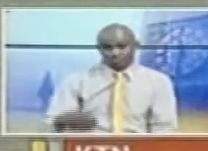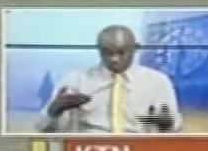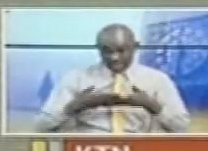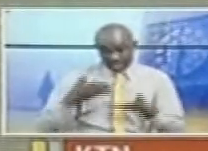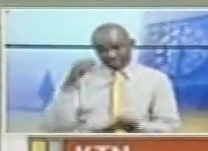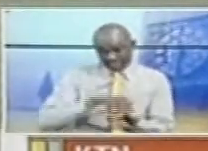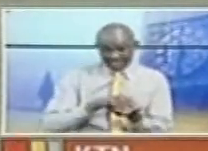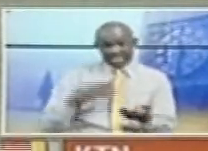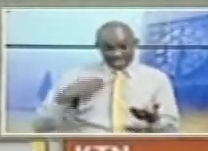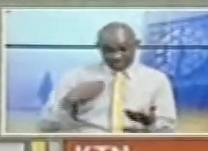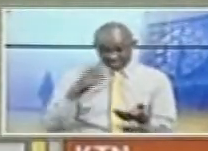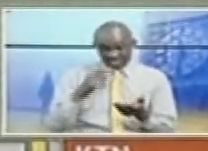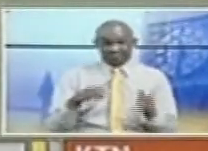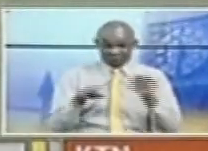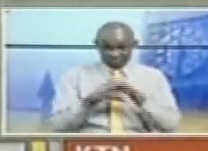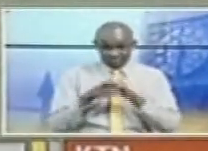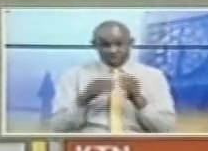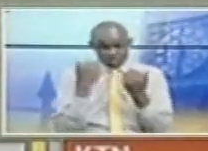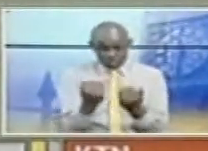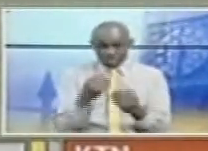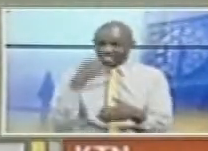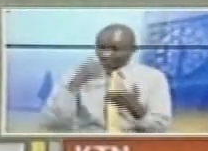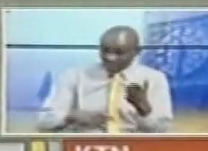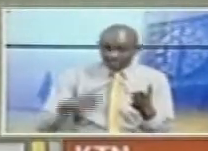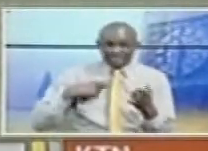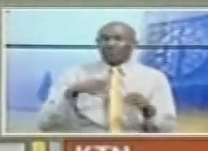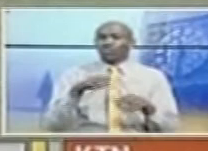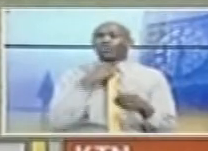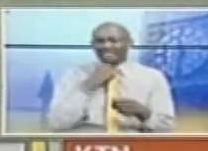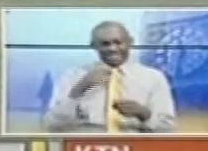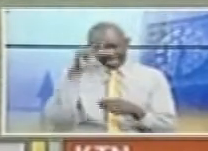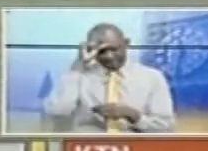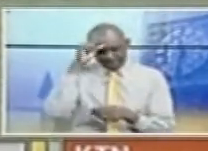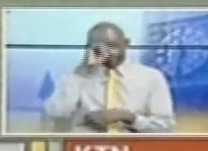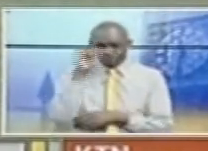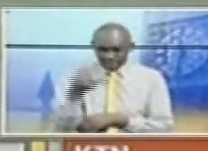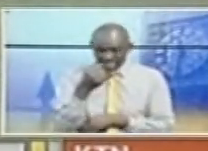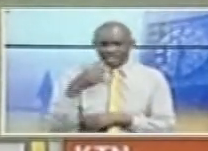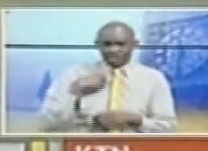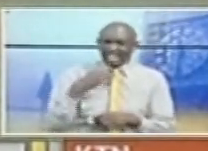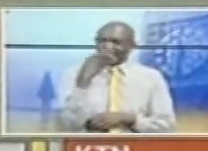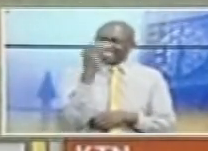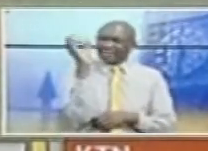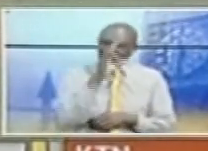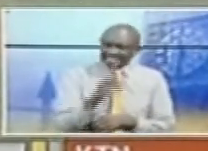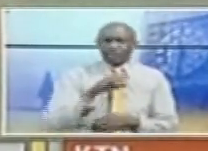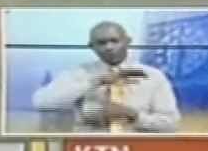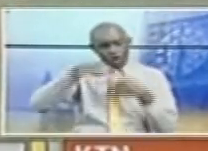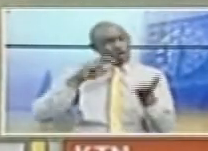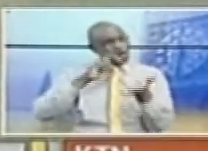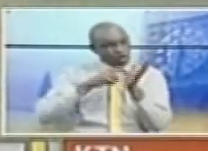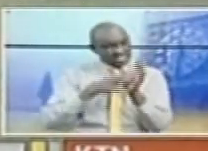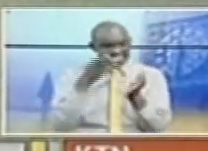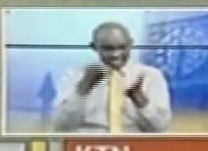Naibu mwenyekiti wa baraza la vijana Rafael Obonyo ametaka serikali ya Jubilee kuhakikisha 30% ya kandarasi